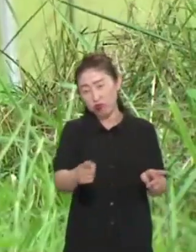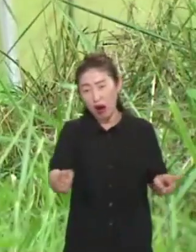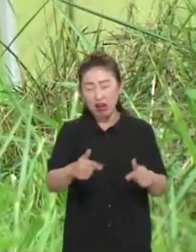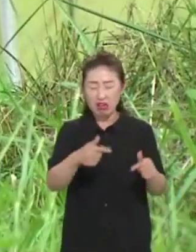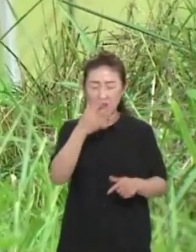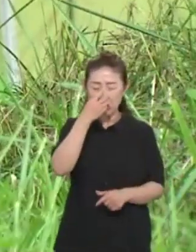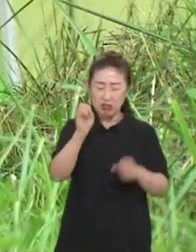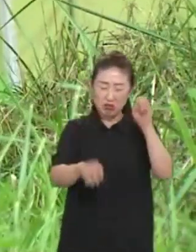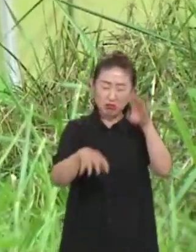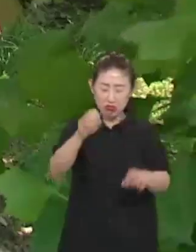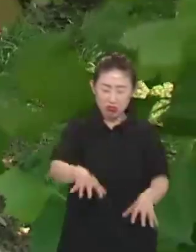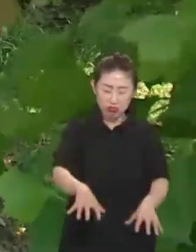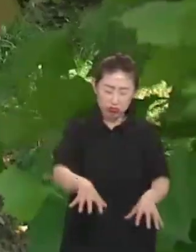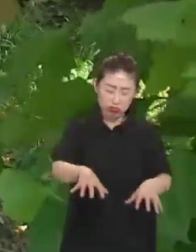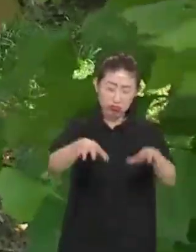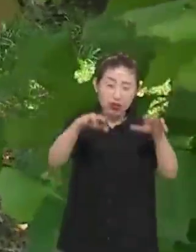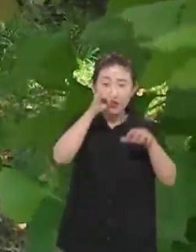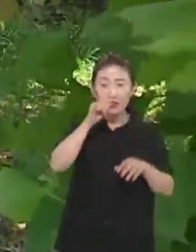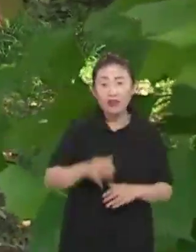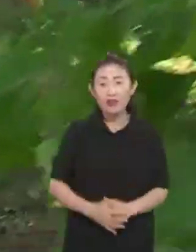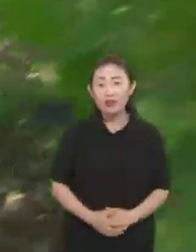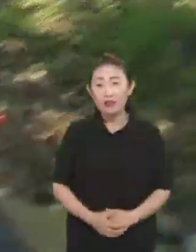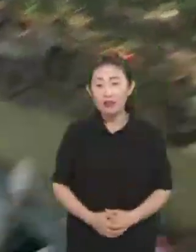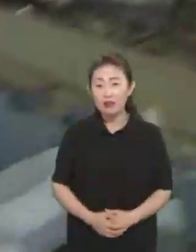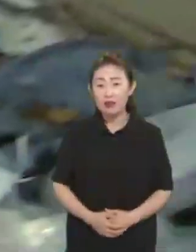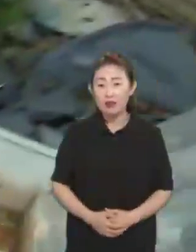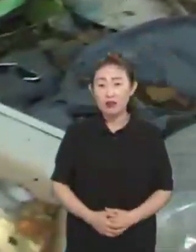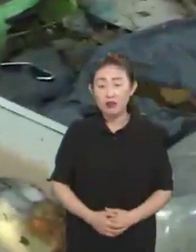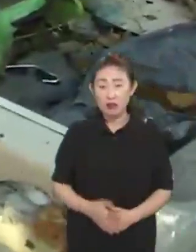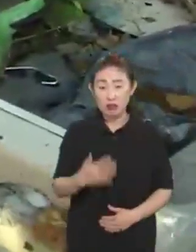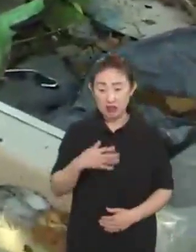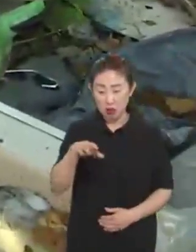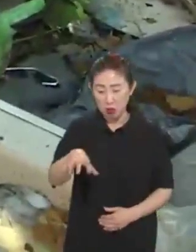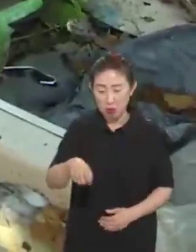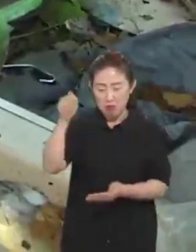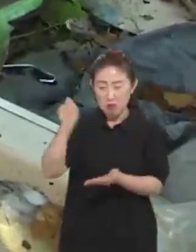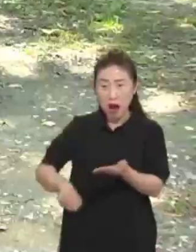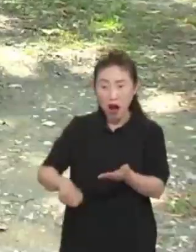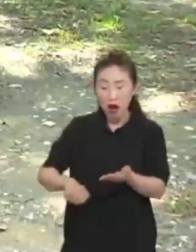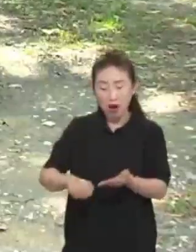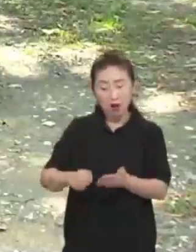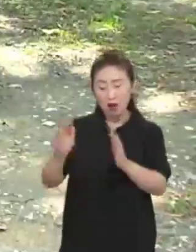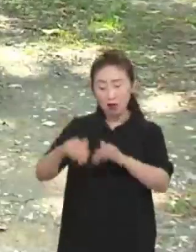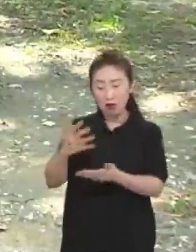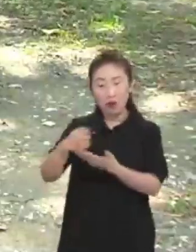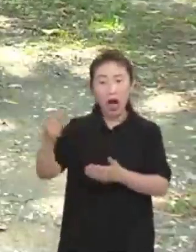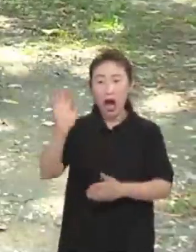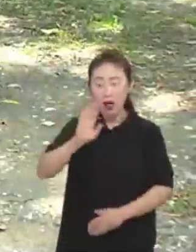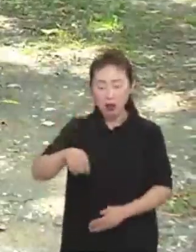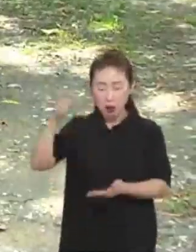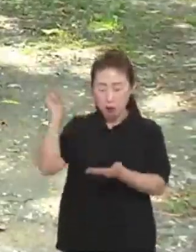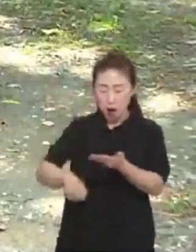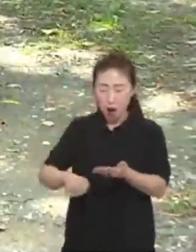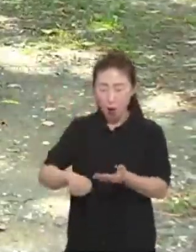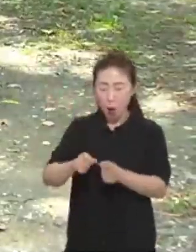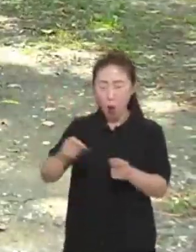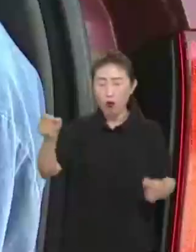각종 쓰레기까지 그대로 남아 있습니다. 아예 자리를 맡아놓고 걷어가지 않는 이른바 텐트 알박기를 하는